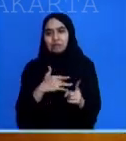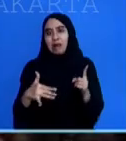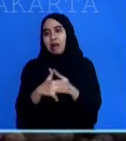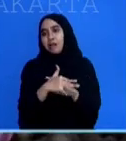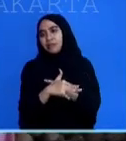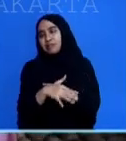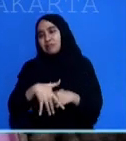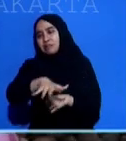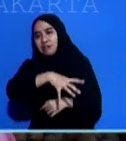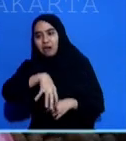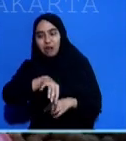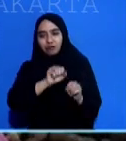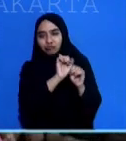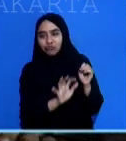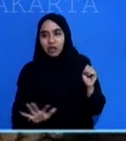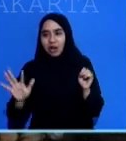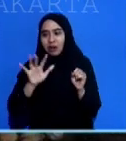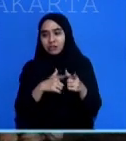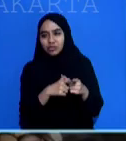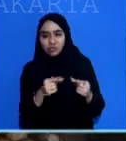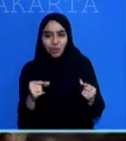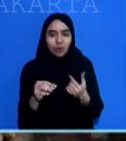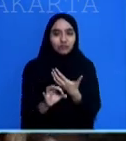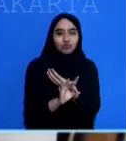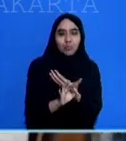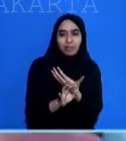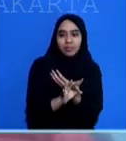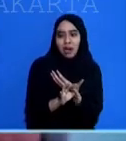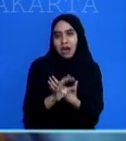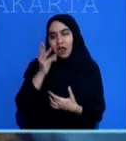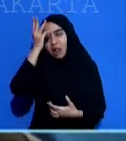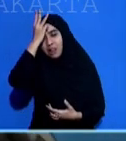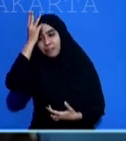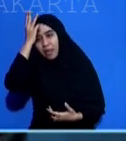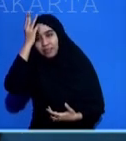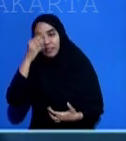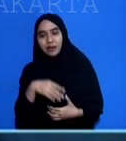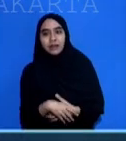di tanah air seperti Jawa, Sumatera, dan Kalimantan. Demikian Doni Rahmat, Norman Novika, TVRI Yogyakarta melaporkan.